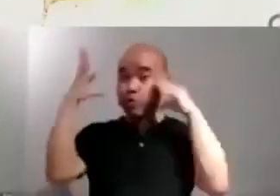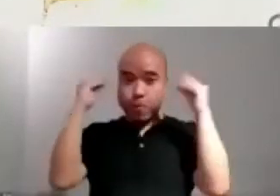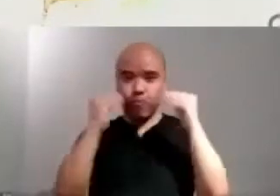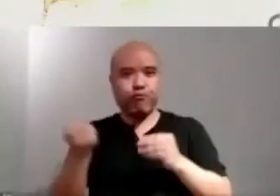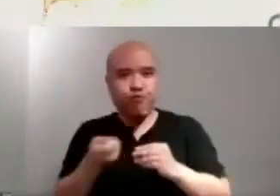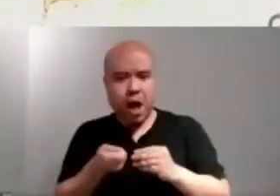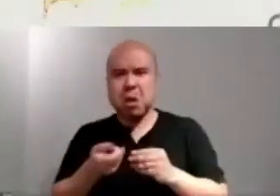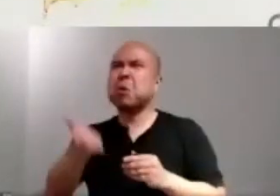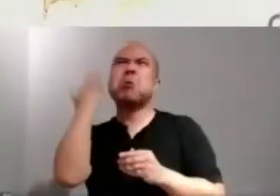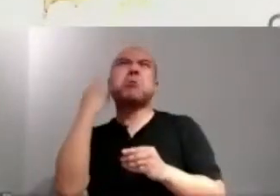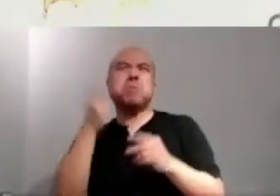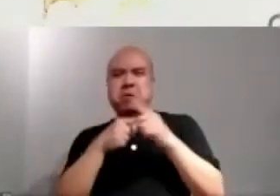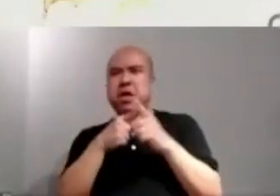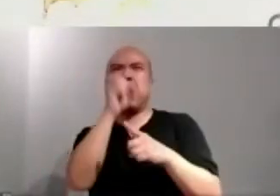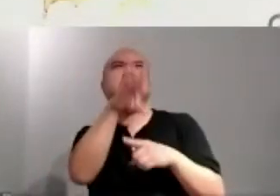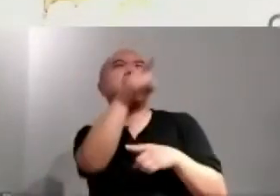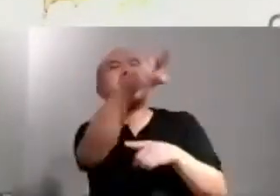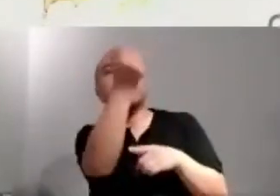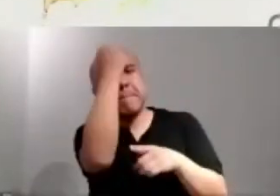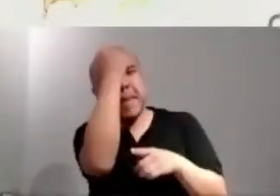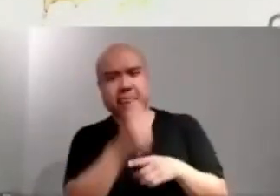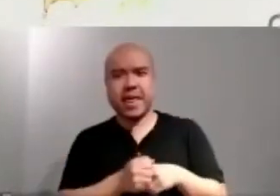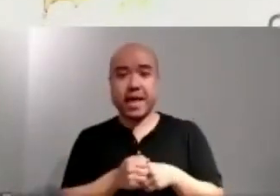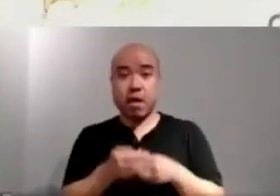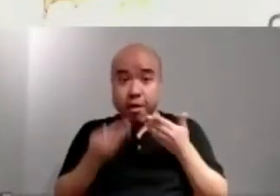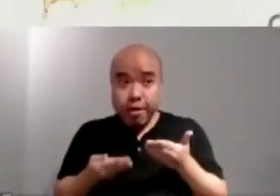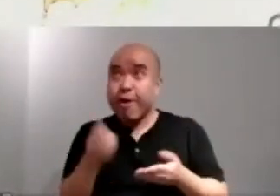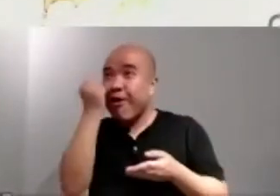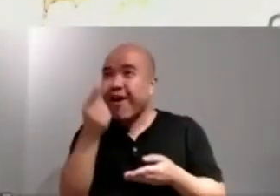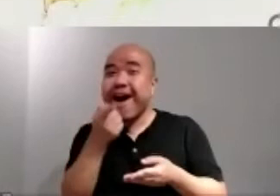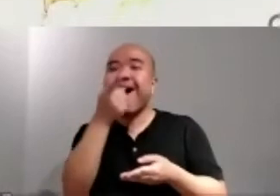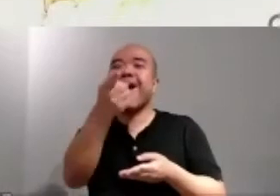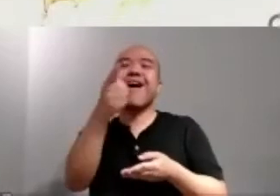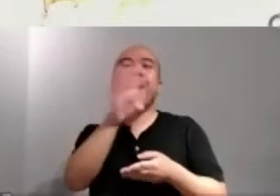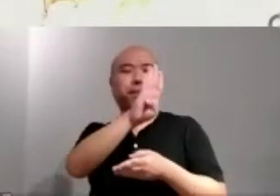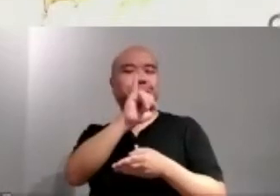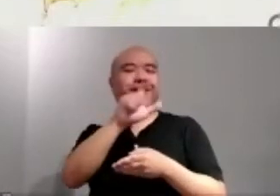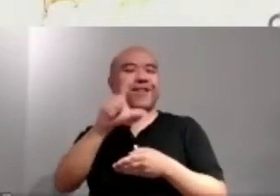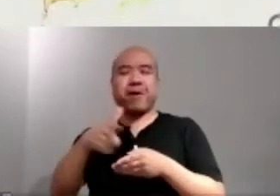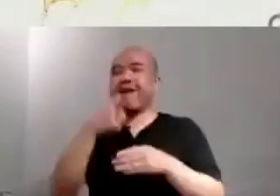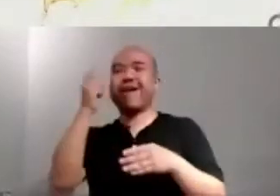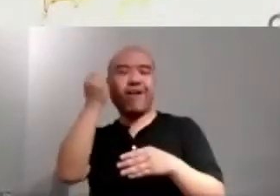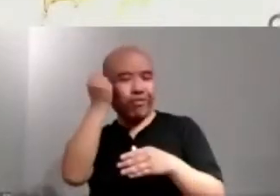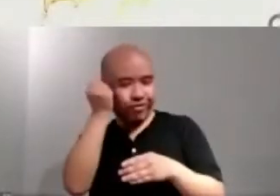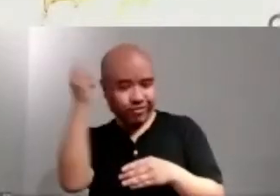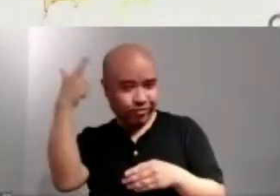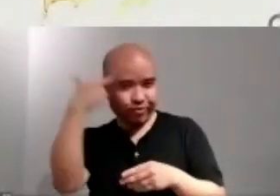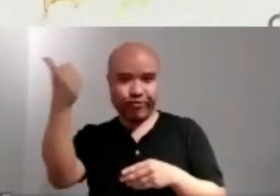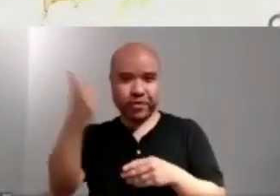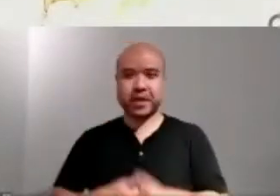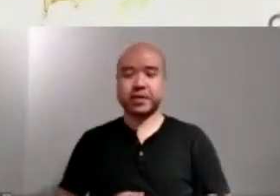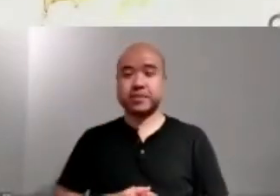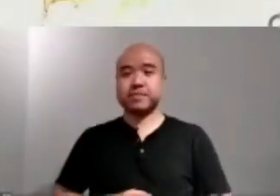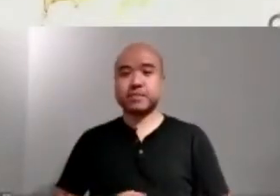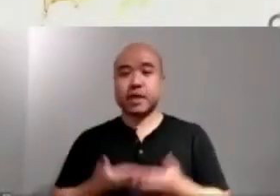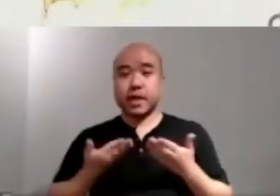候有些人会觉得他说你说什么，现在才发觉其實它是有先見之明的。去到今時今日，我